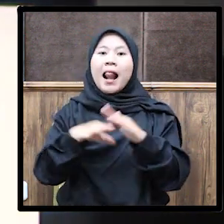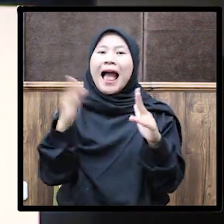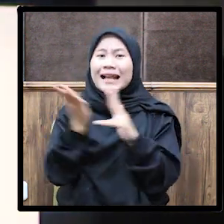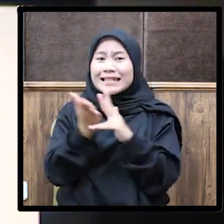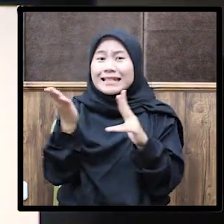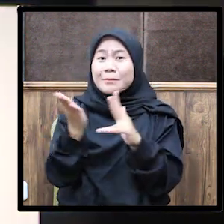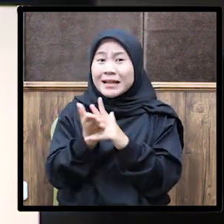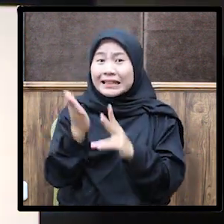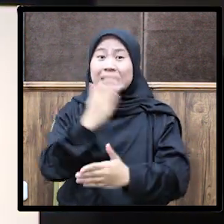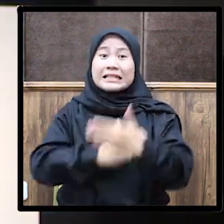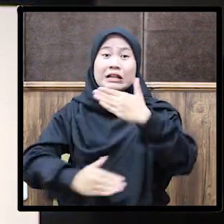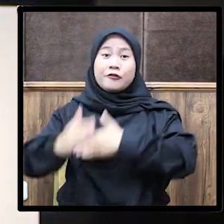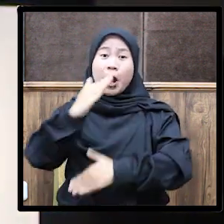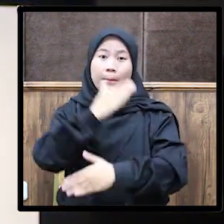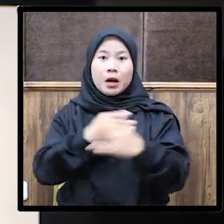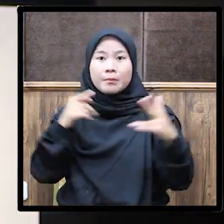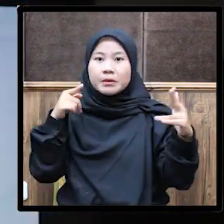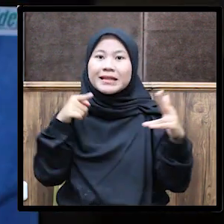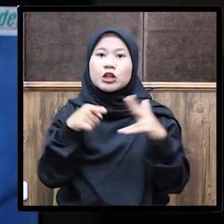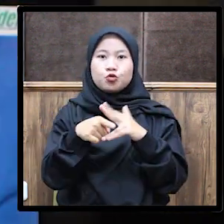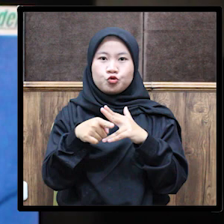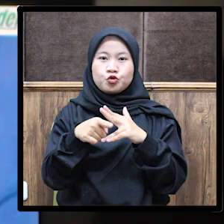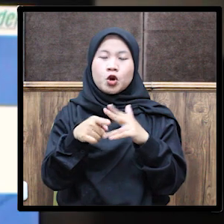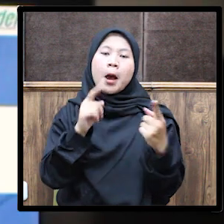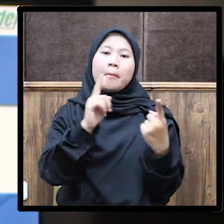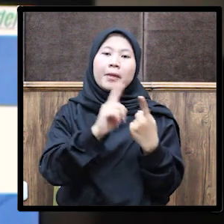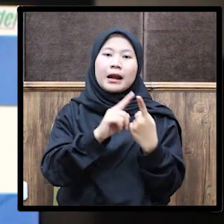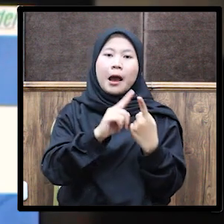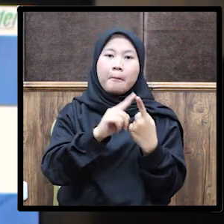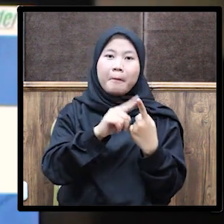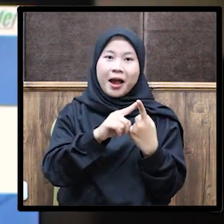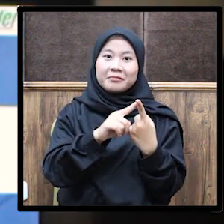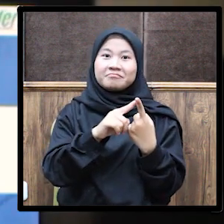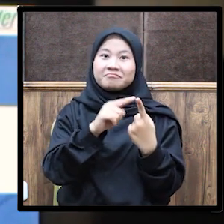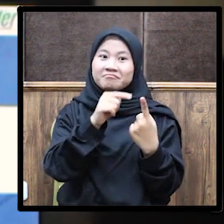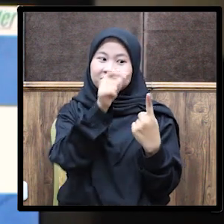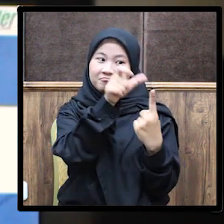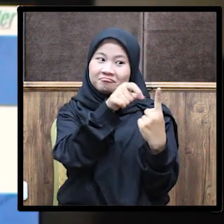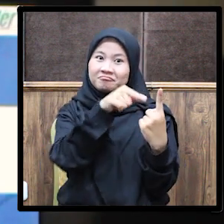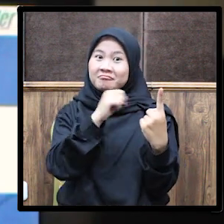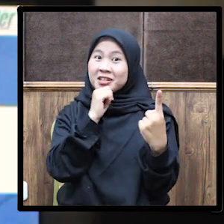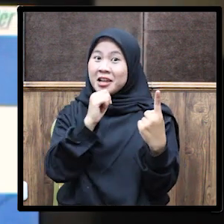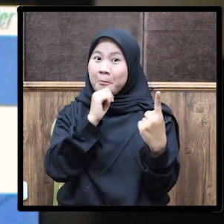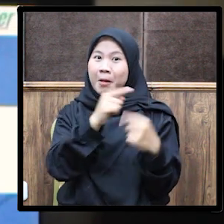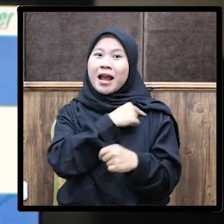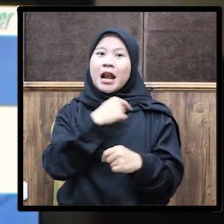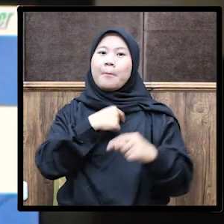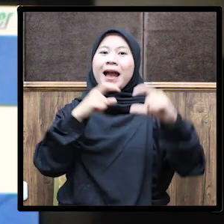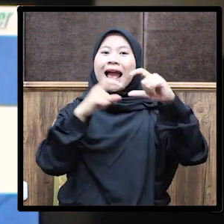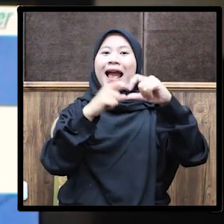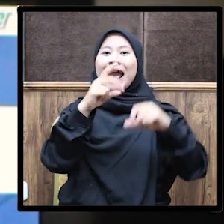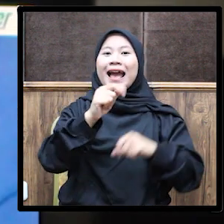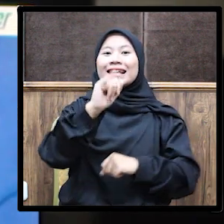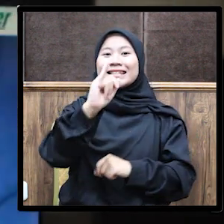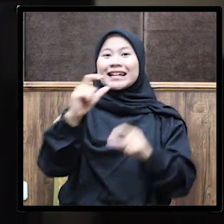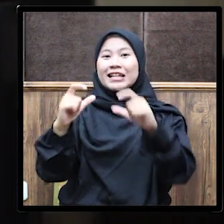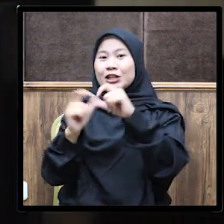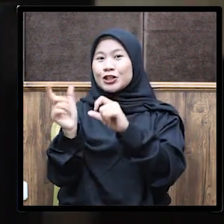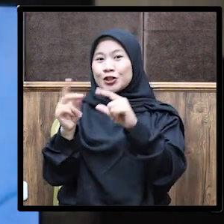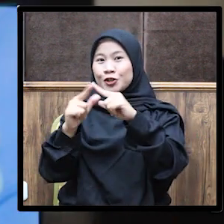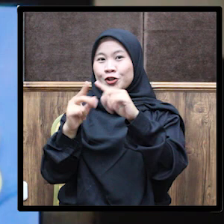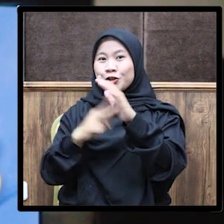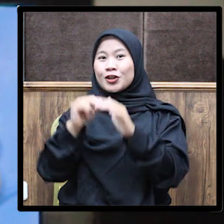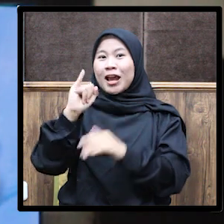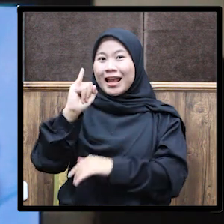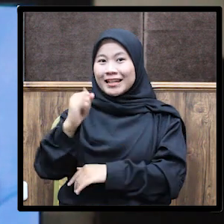hak difabel dalam pemilu. Yang pertama kita kedatangan Ibu Sri Surani. Selamat siang,